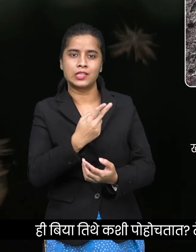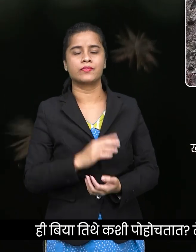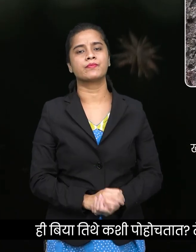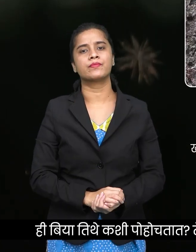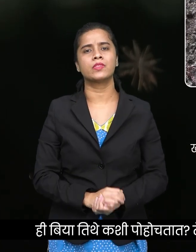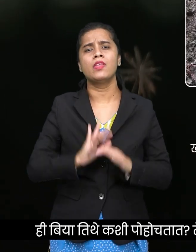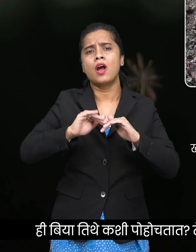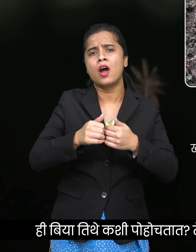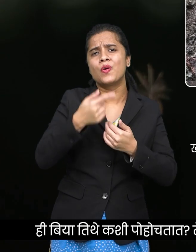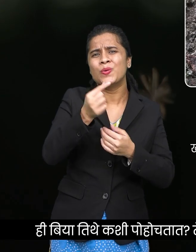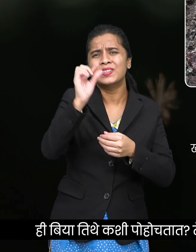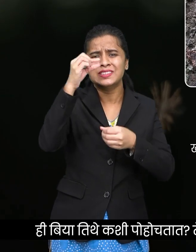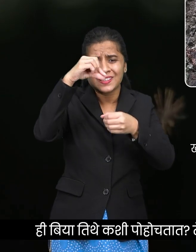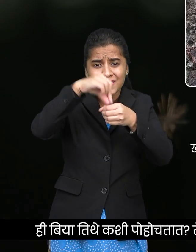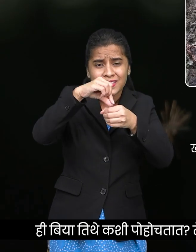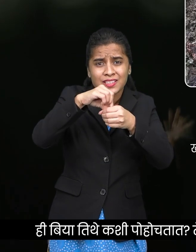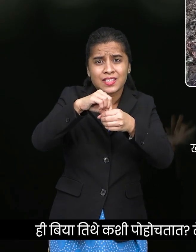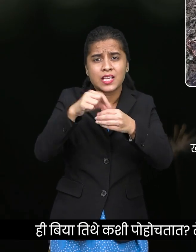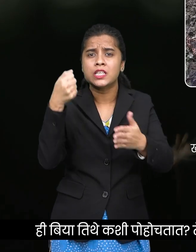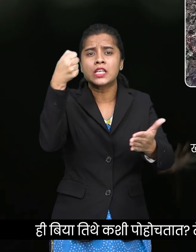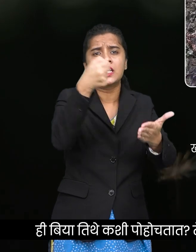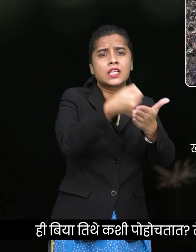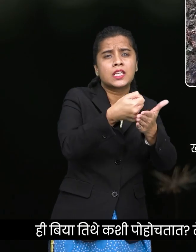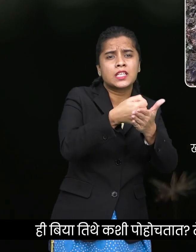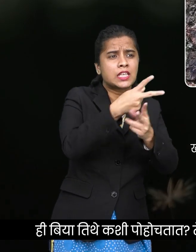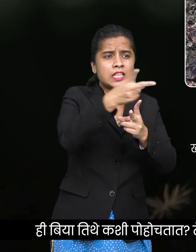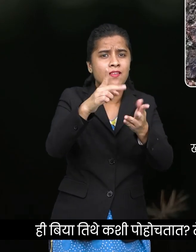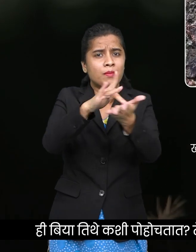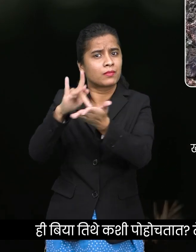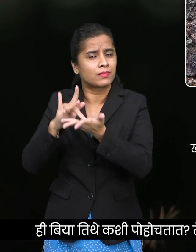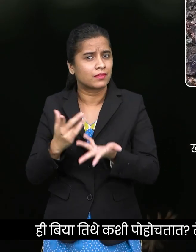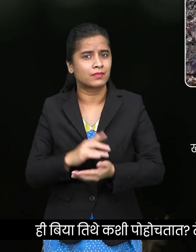त्या एका ठिकाणाहून दुसऱ्या ठिकाणी कशा जातात?